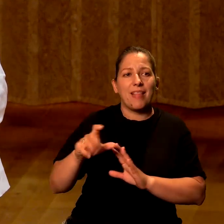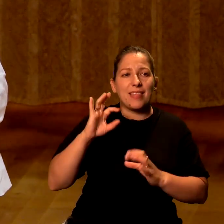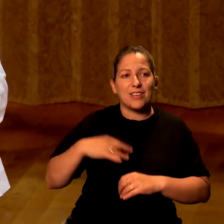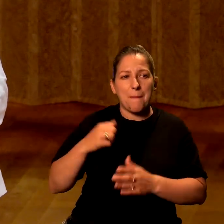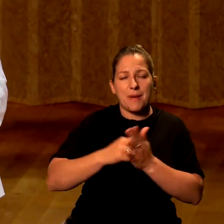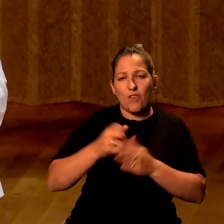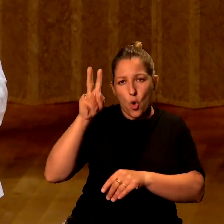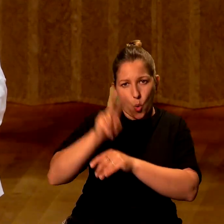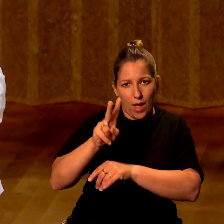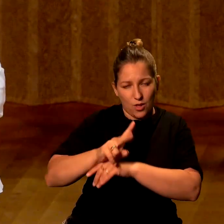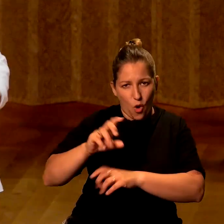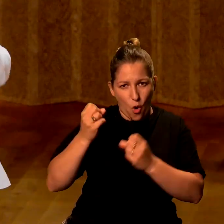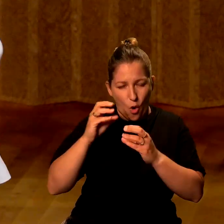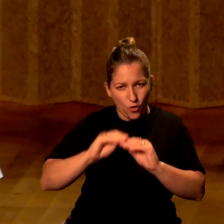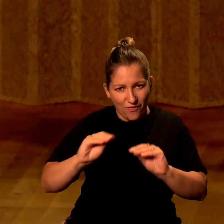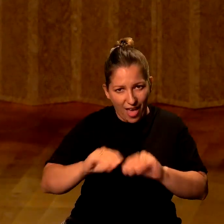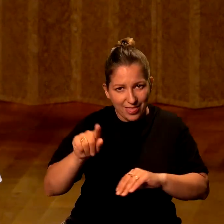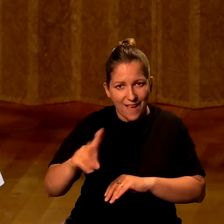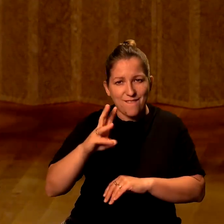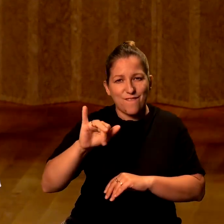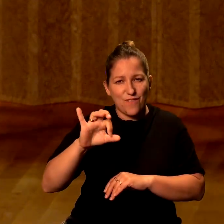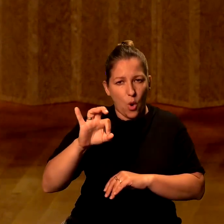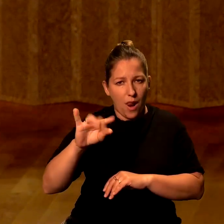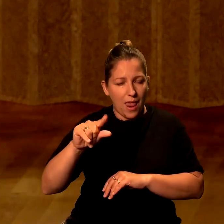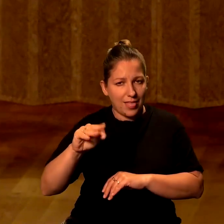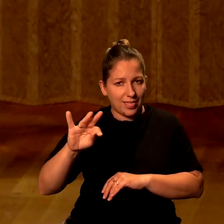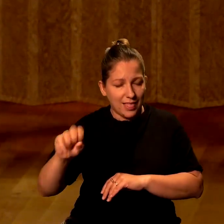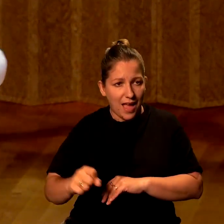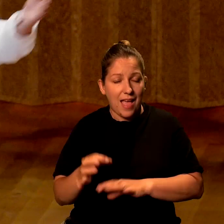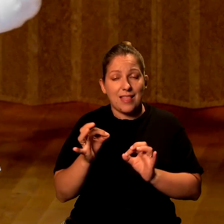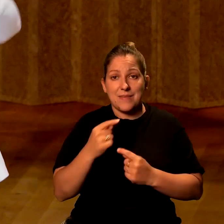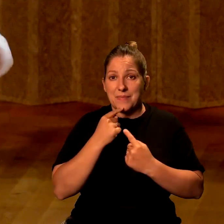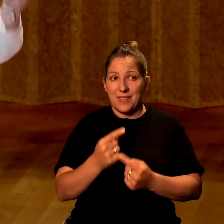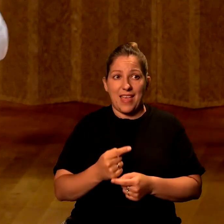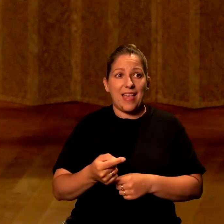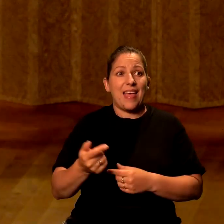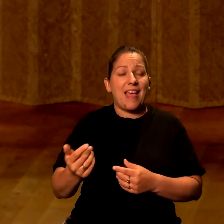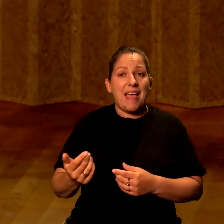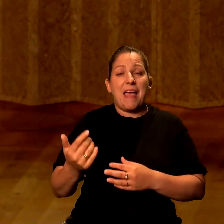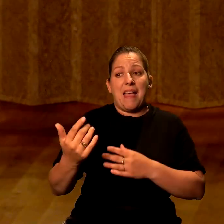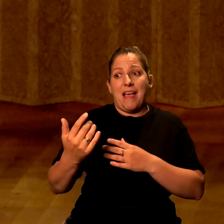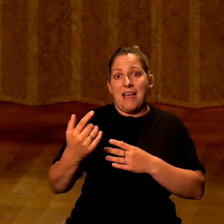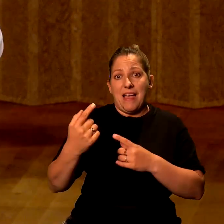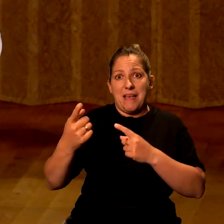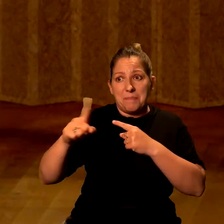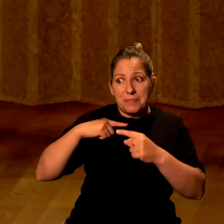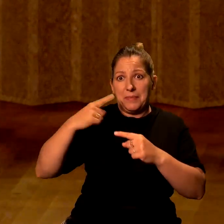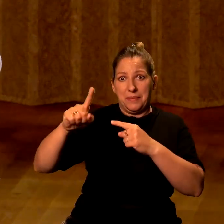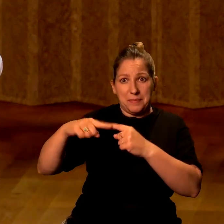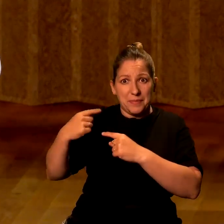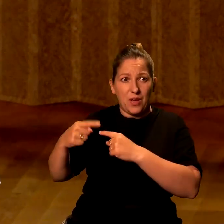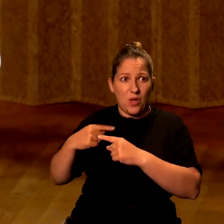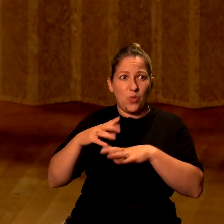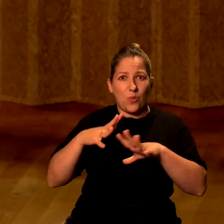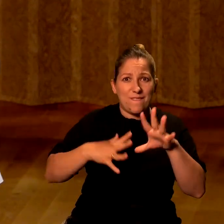mazowieckiej kurator oświaty, Violety. I w tym momencie muszę Państwu powiedzieć, że napływają do nas